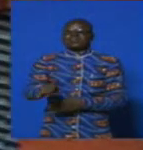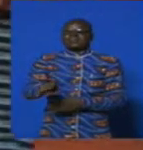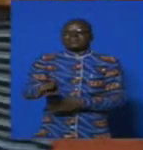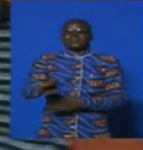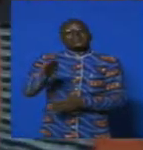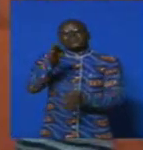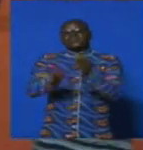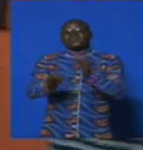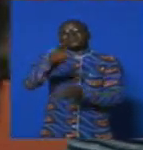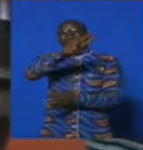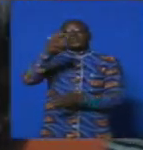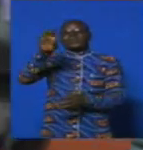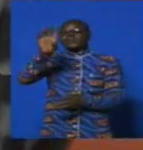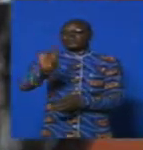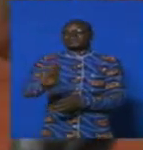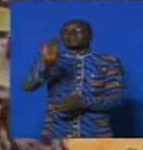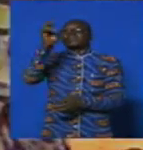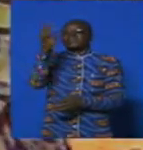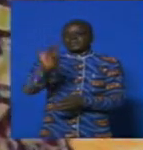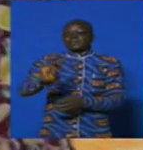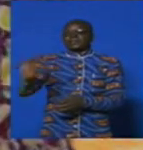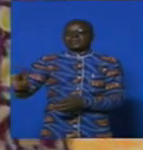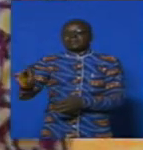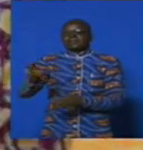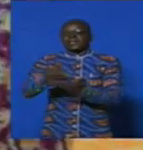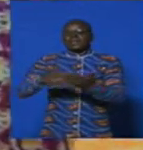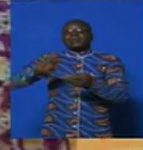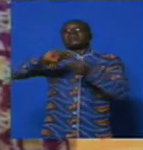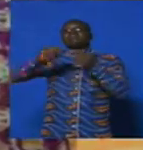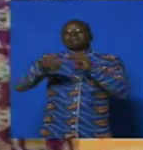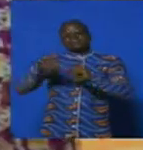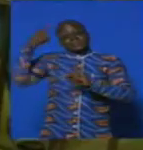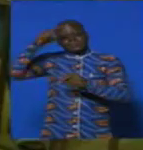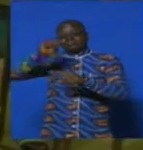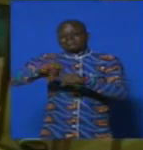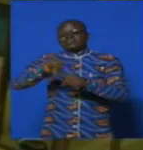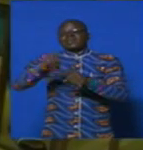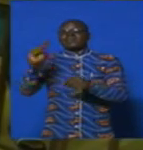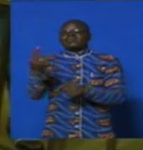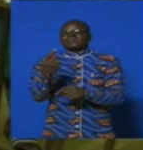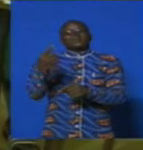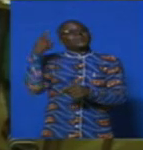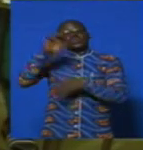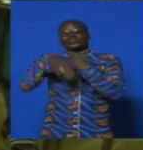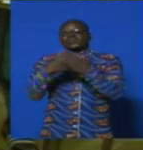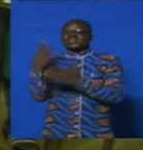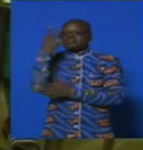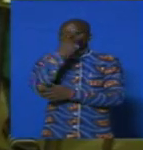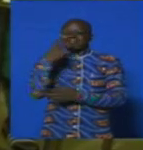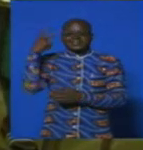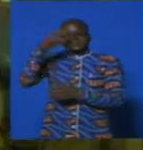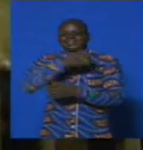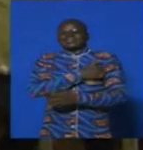des 177. À quelques minutes avant la découverte du premier sujet, tout peut se lire sur le visage de ces candidats